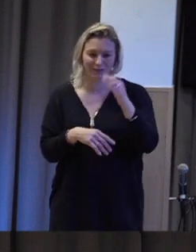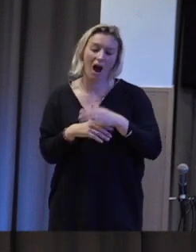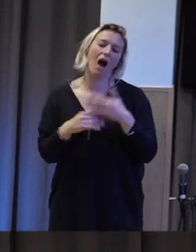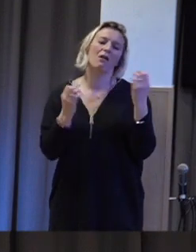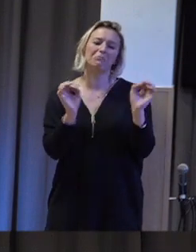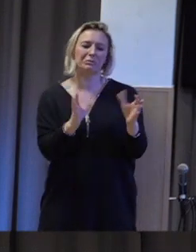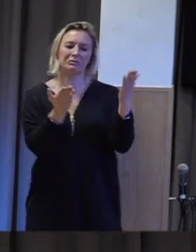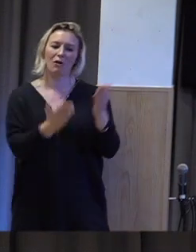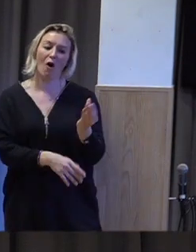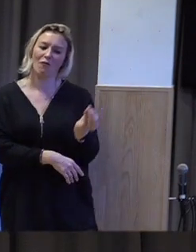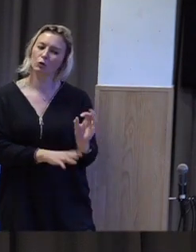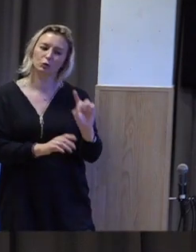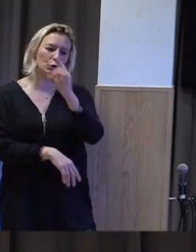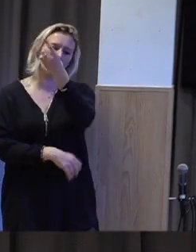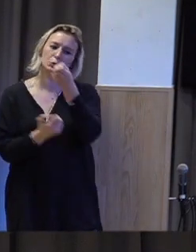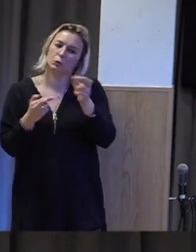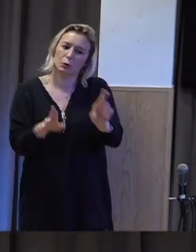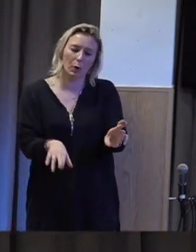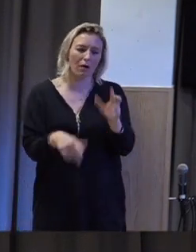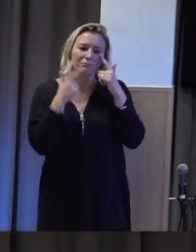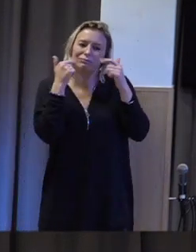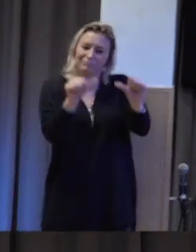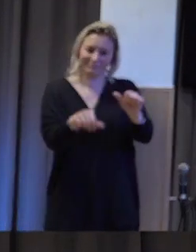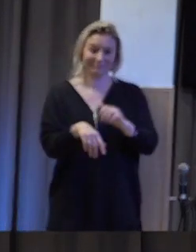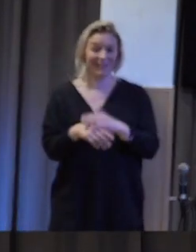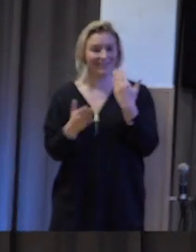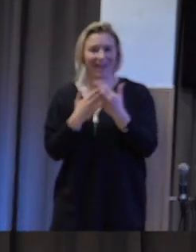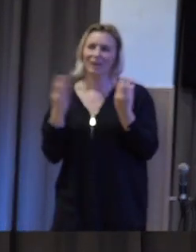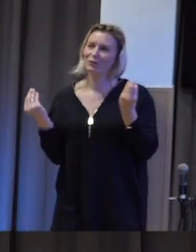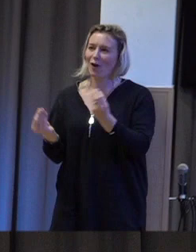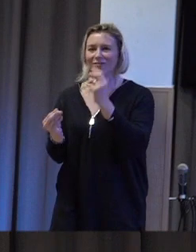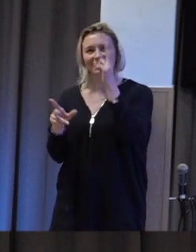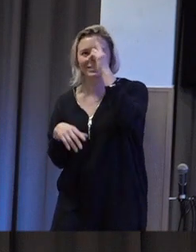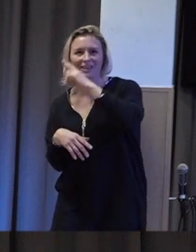Dieu. Et cela glorifie le Seigneur.